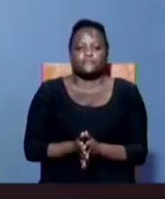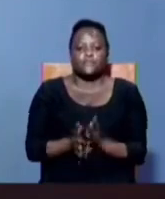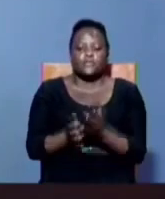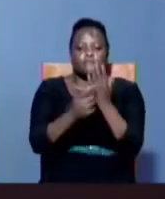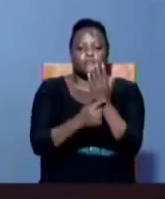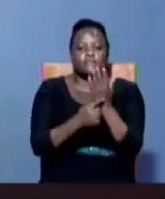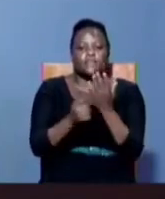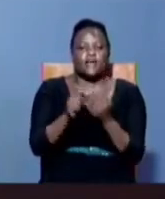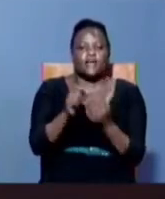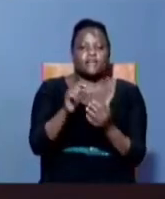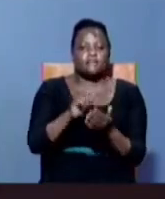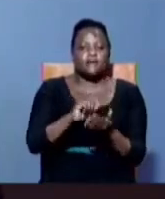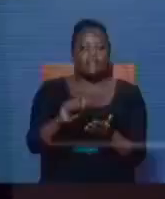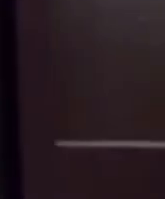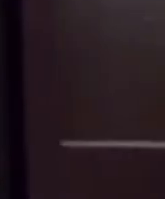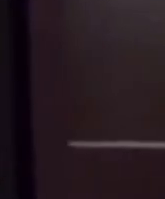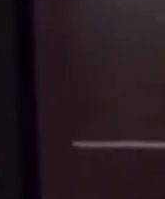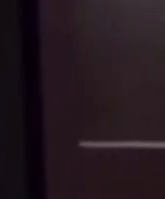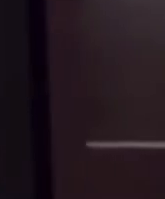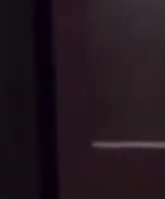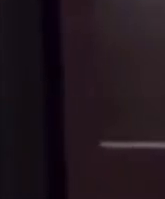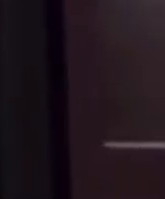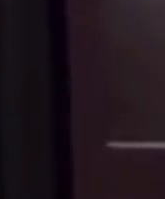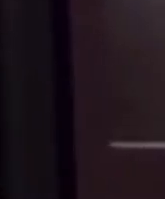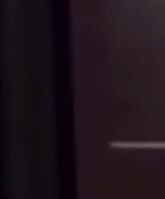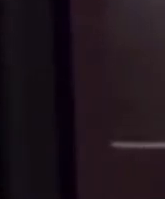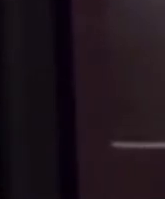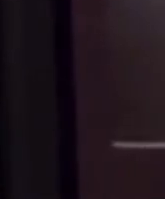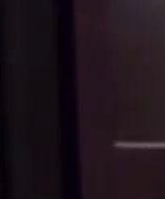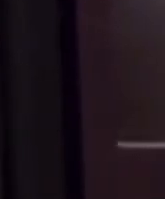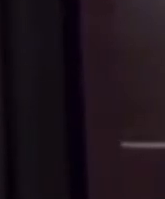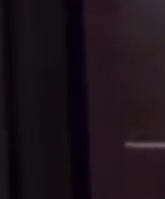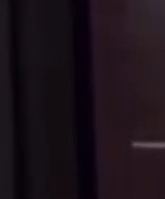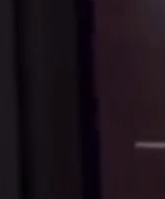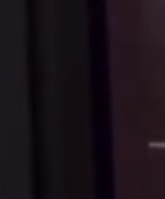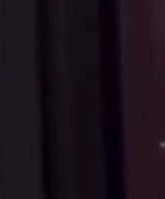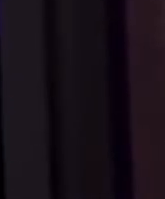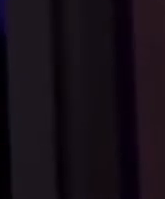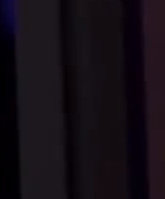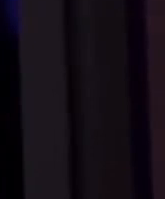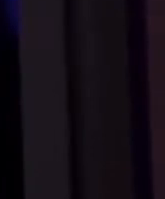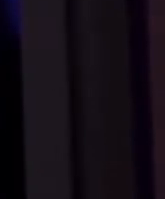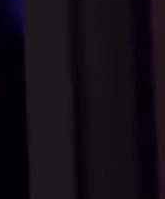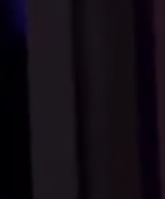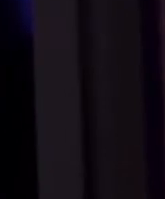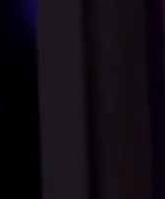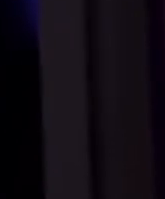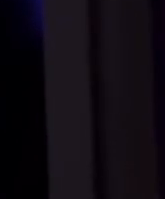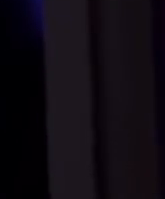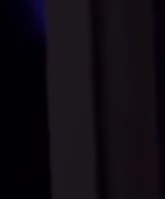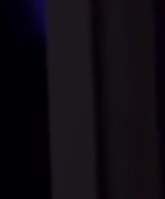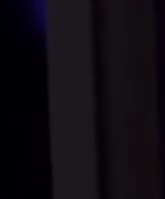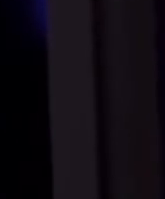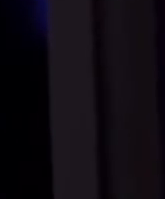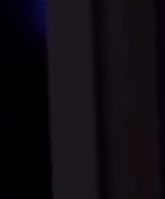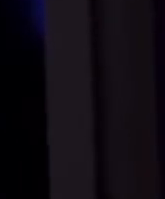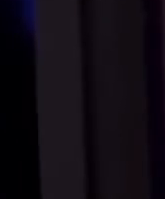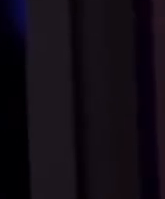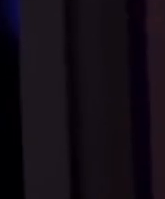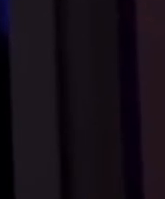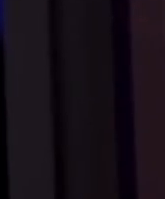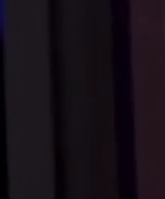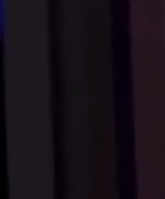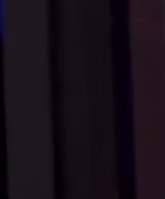la Torati ya kwamba damu ndio uhai. Damu ndio uhai. Kwa hiyo mtu anapokuwa ametoa damu, maana yake ametoa